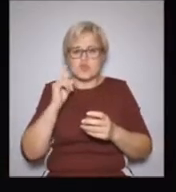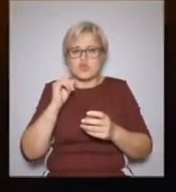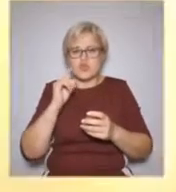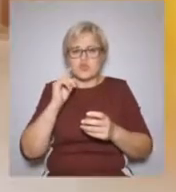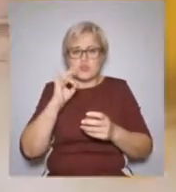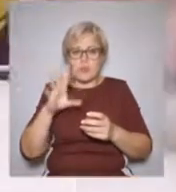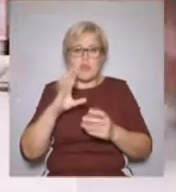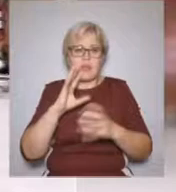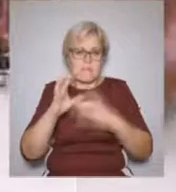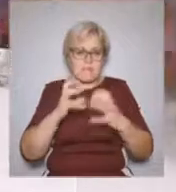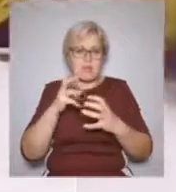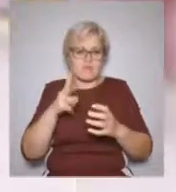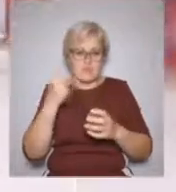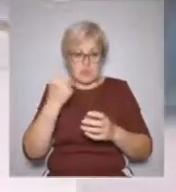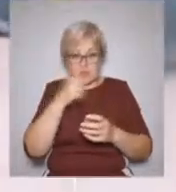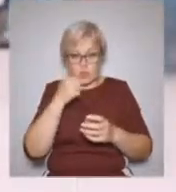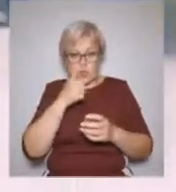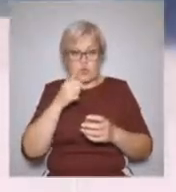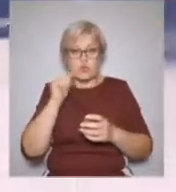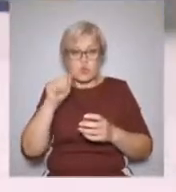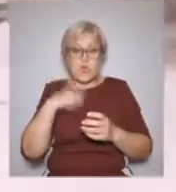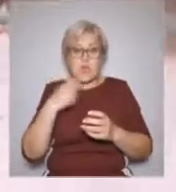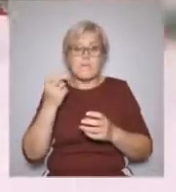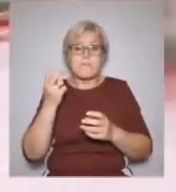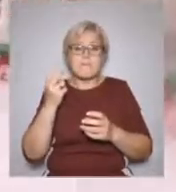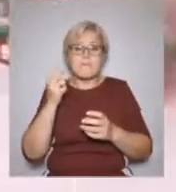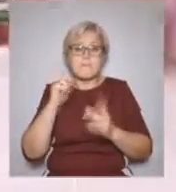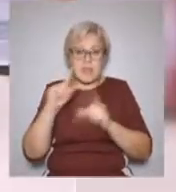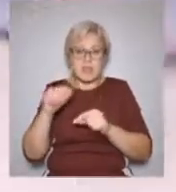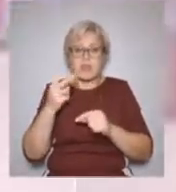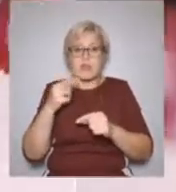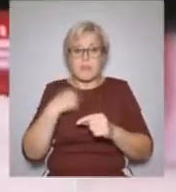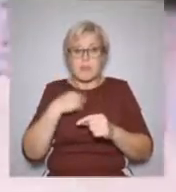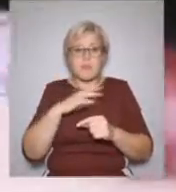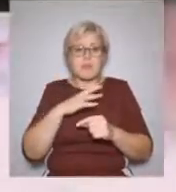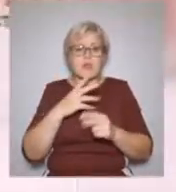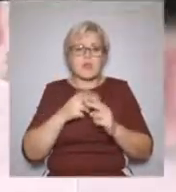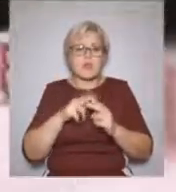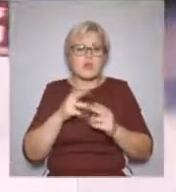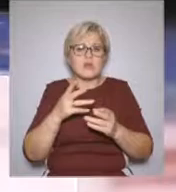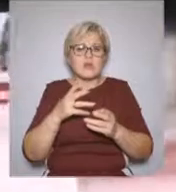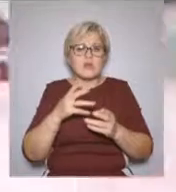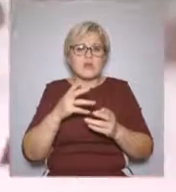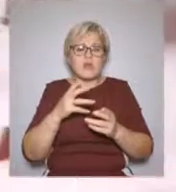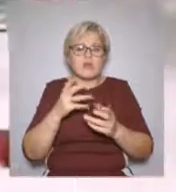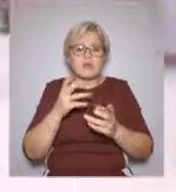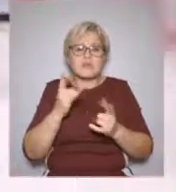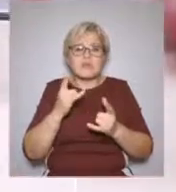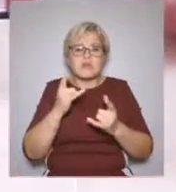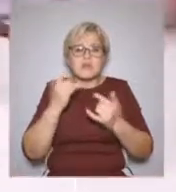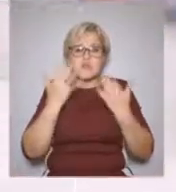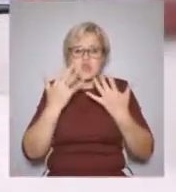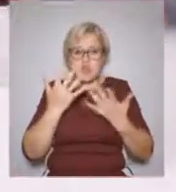как по маслу первые невский чемпионат мира 2001 вот здесь я туда поехал для меня это уже было то есть